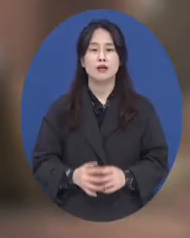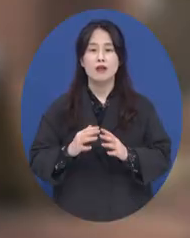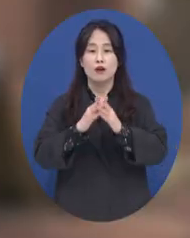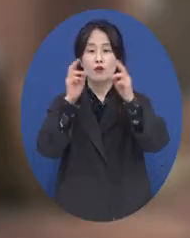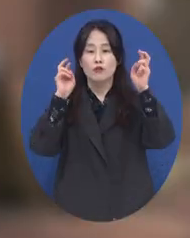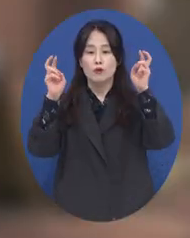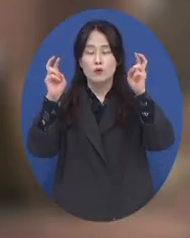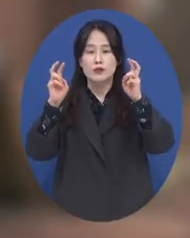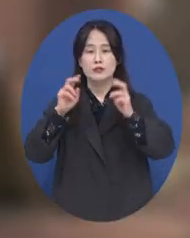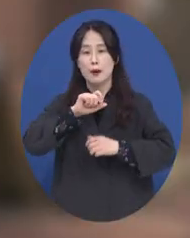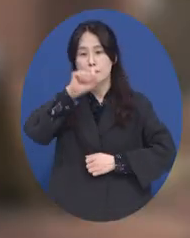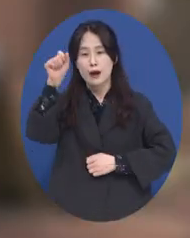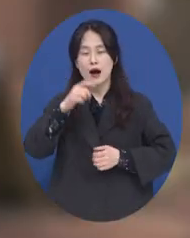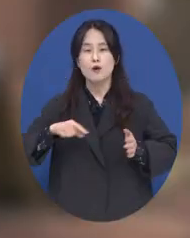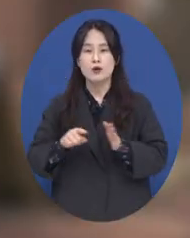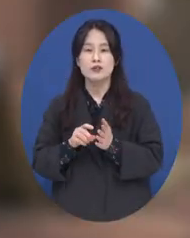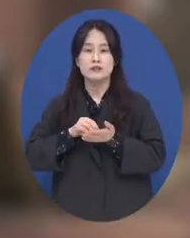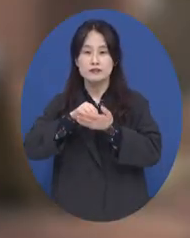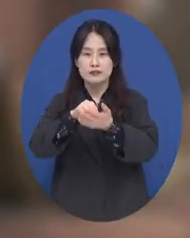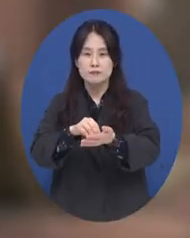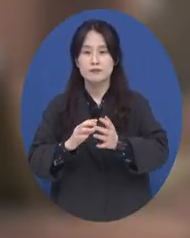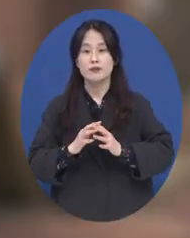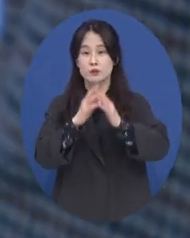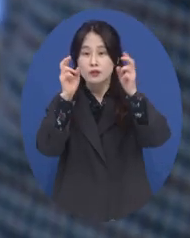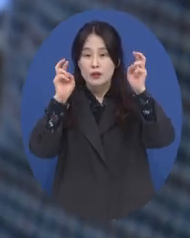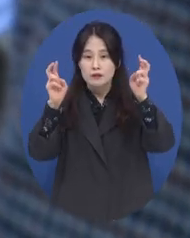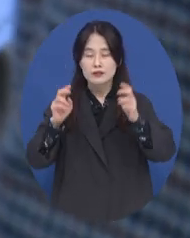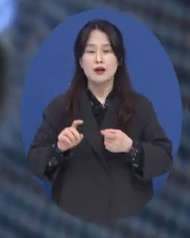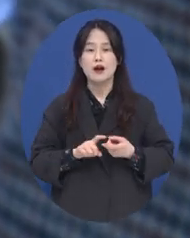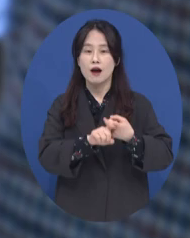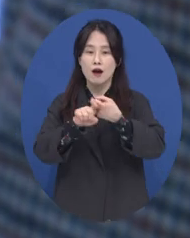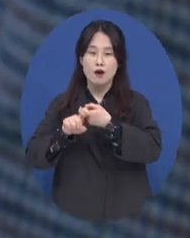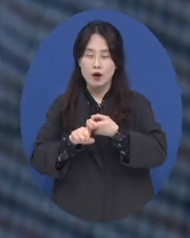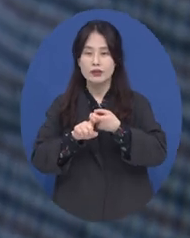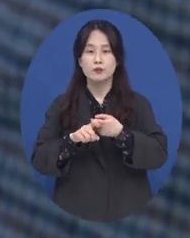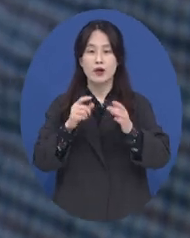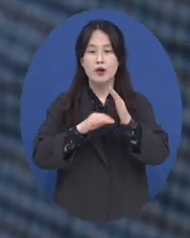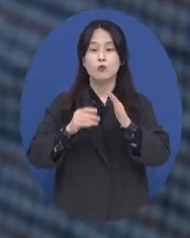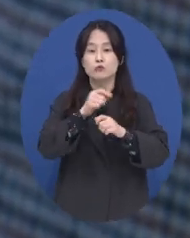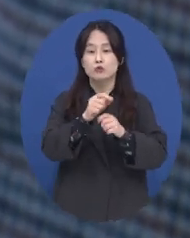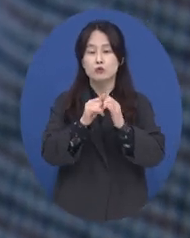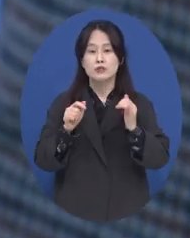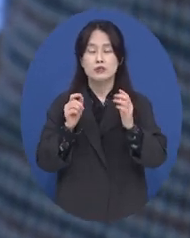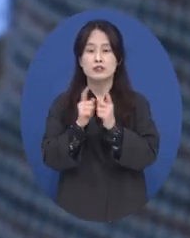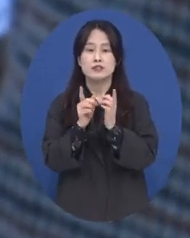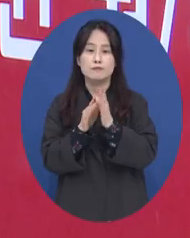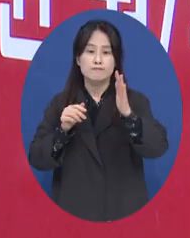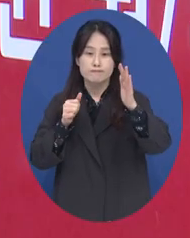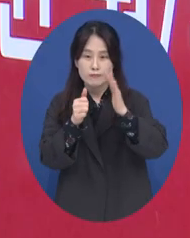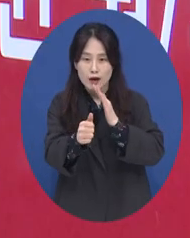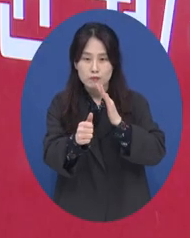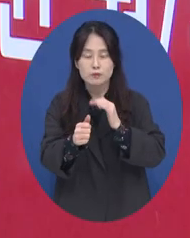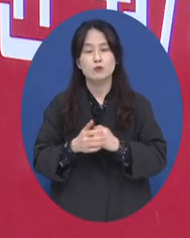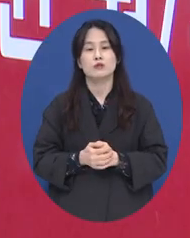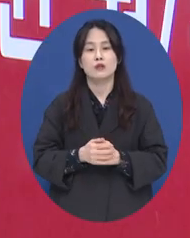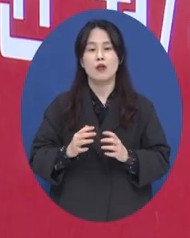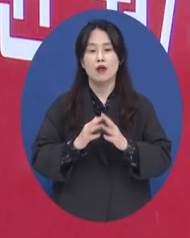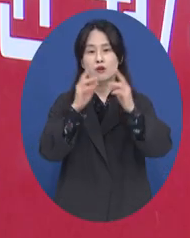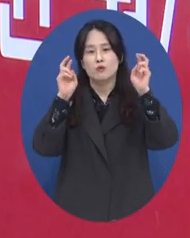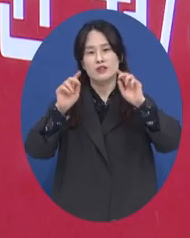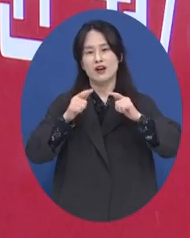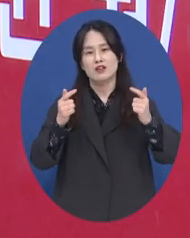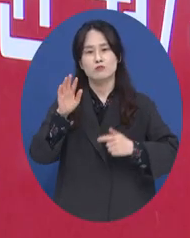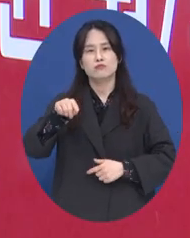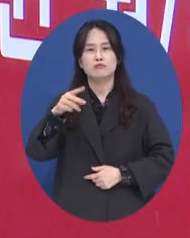경기도 건설공사 입찰을 신청한 한 건설업체 2 관계 공무원이 직접 업체를 방문해 보니 그 다리엔 건설사가